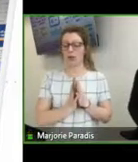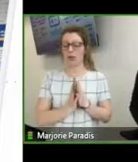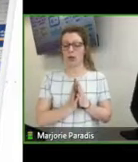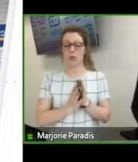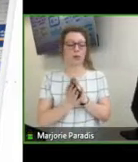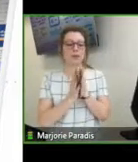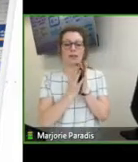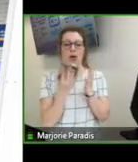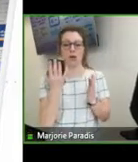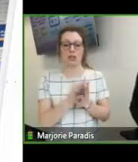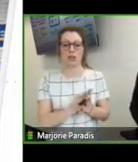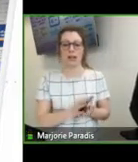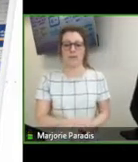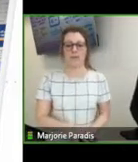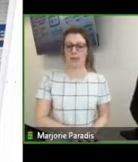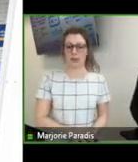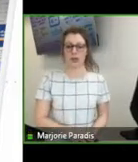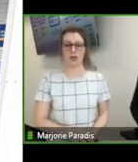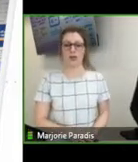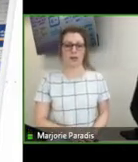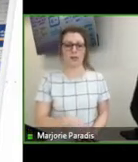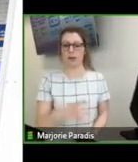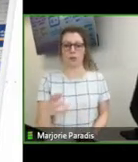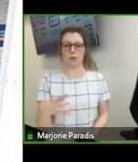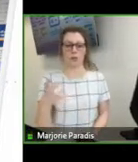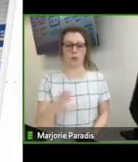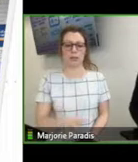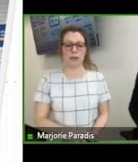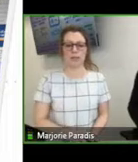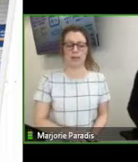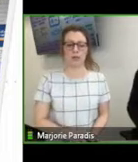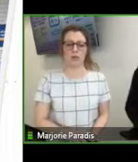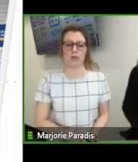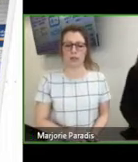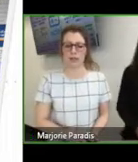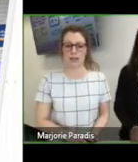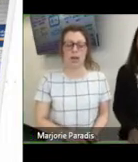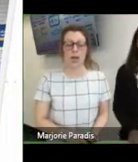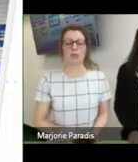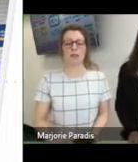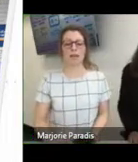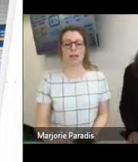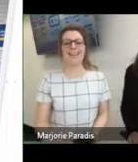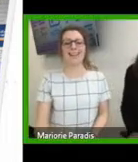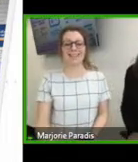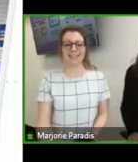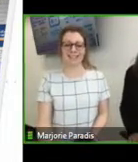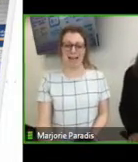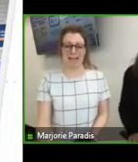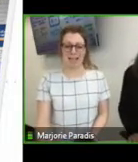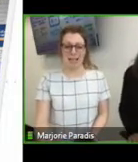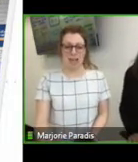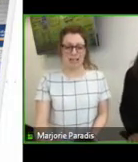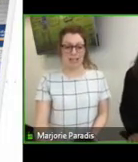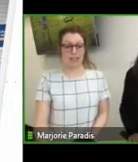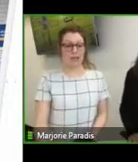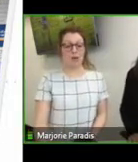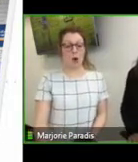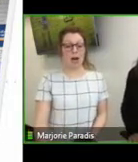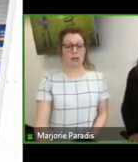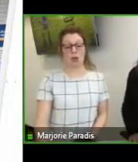entrez une position géographique dans une des applications que vous utilisez. Donc, vous allez laisser des traces.